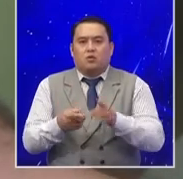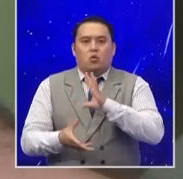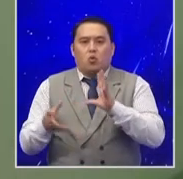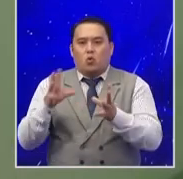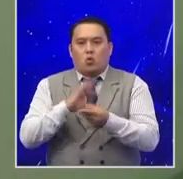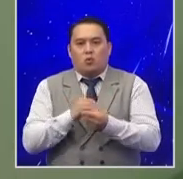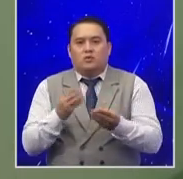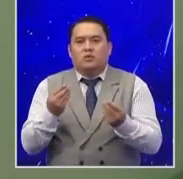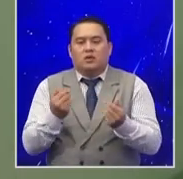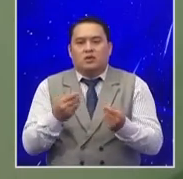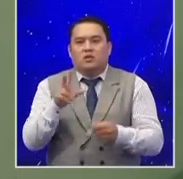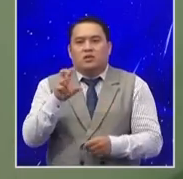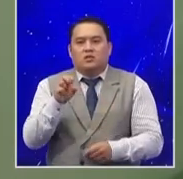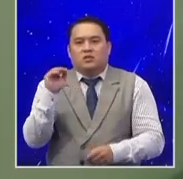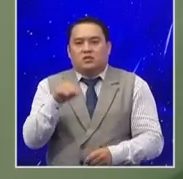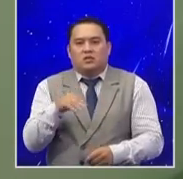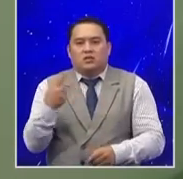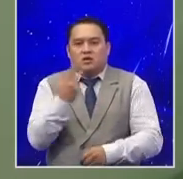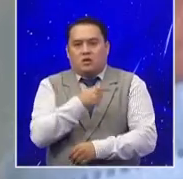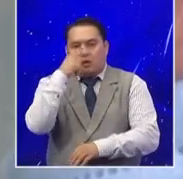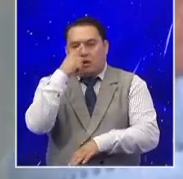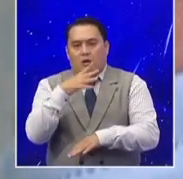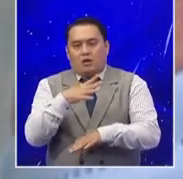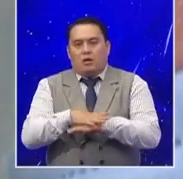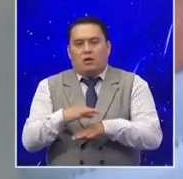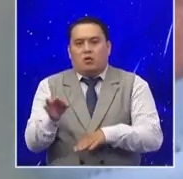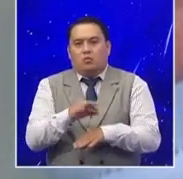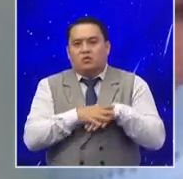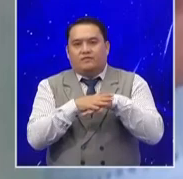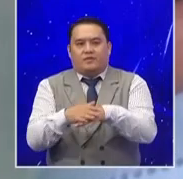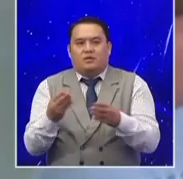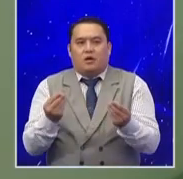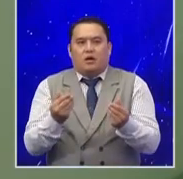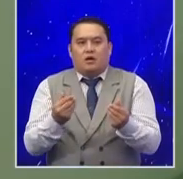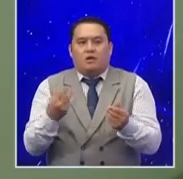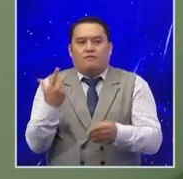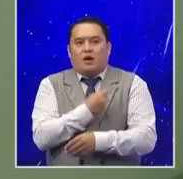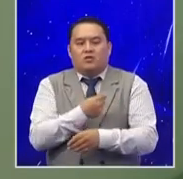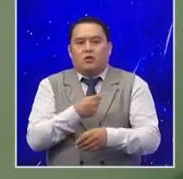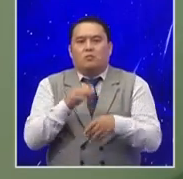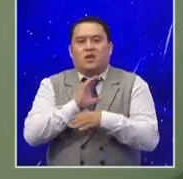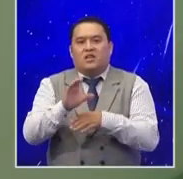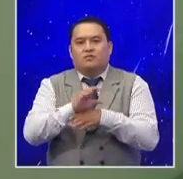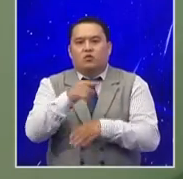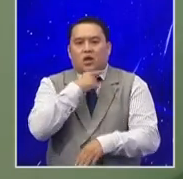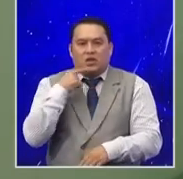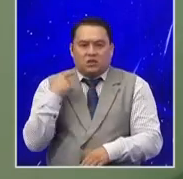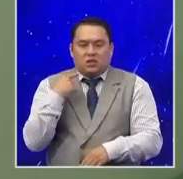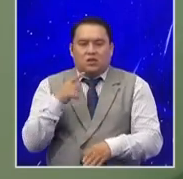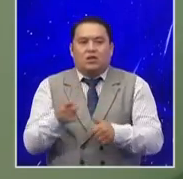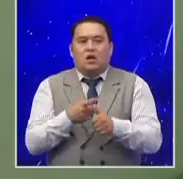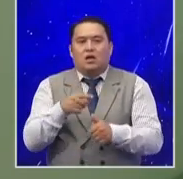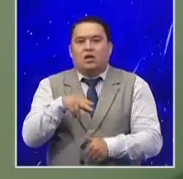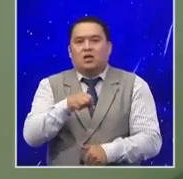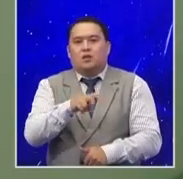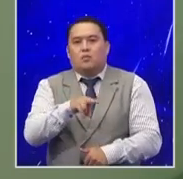сумме на 300 тысяч вакцин Аким области выделил деньги. Сама вакцина, она производство России, называется